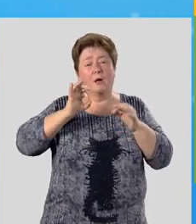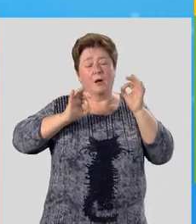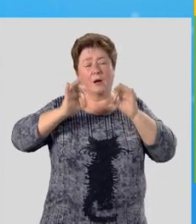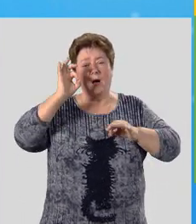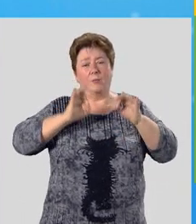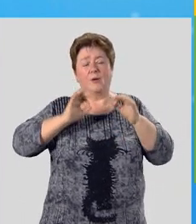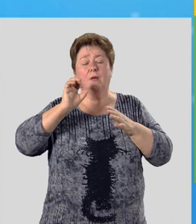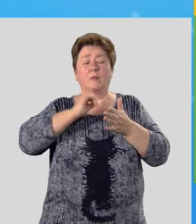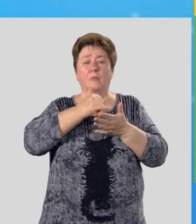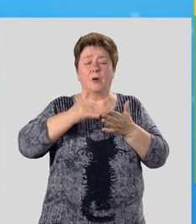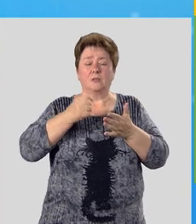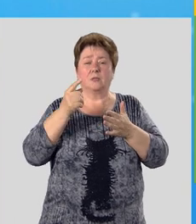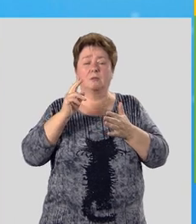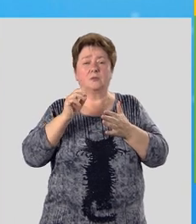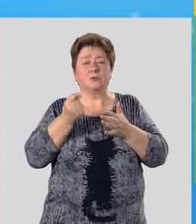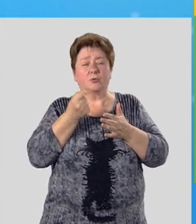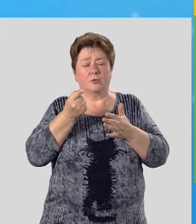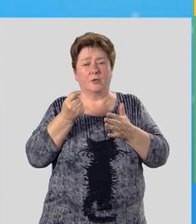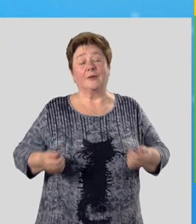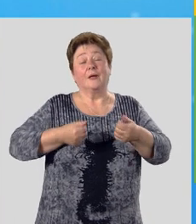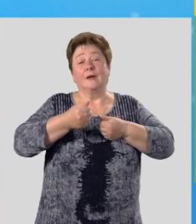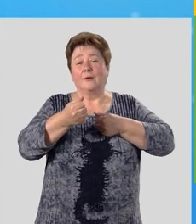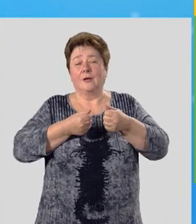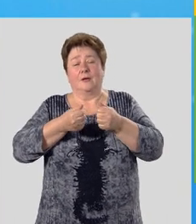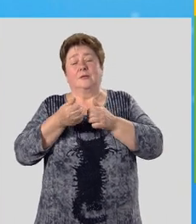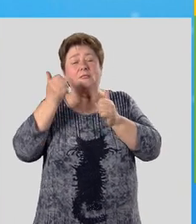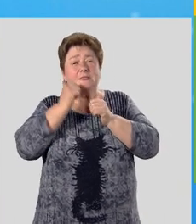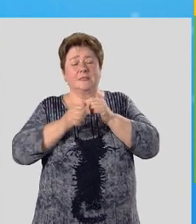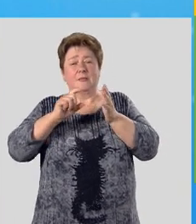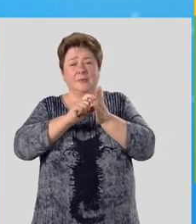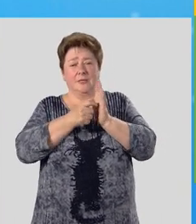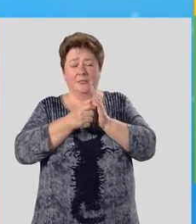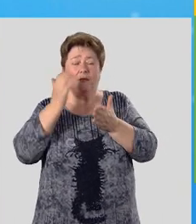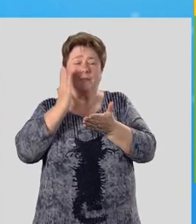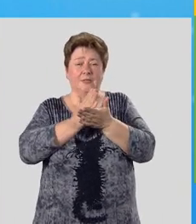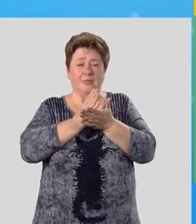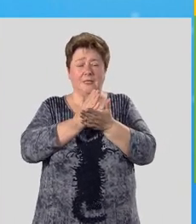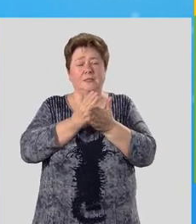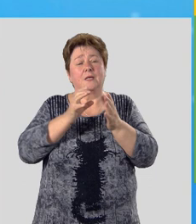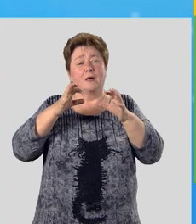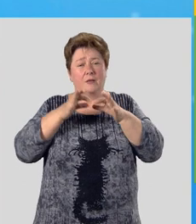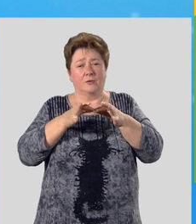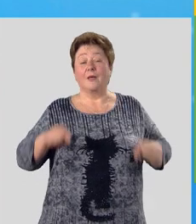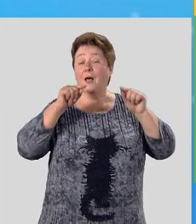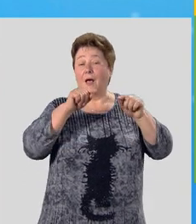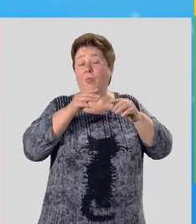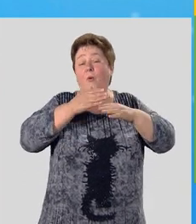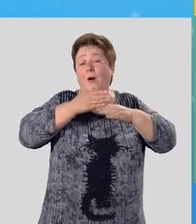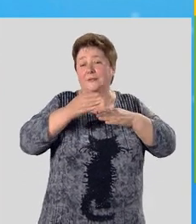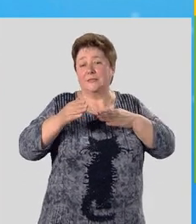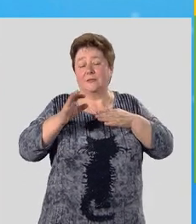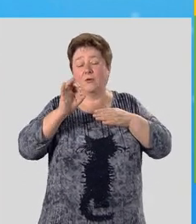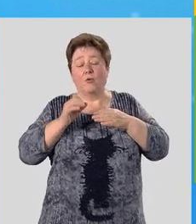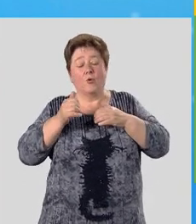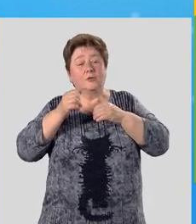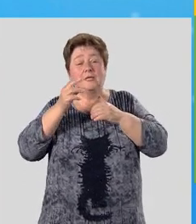масла, крахмальные зерна и другие. Регуляторным центром клетки служит ядро. Оно отделено